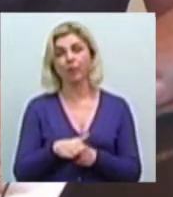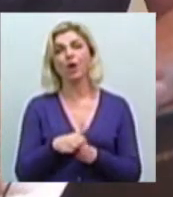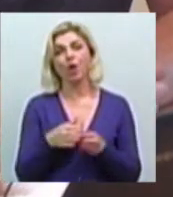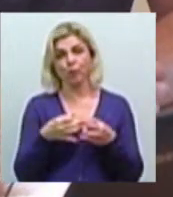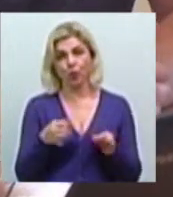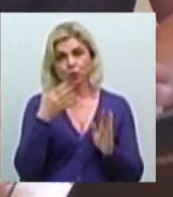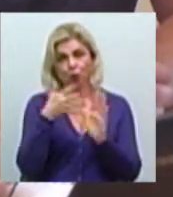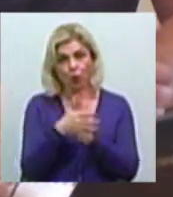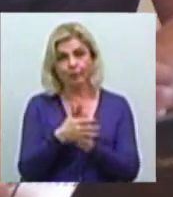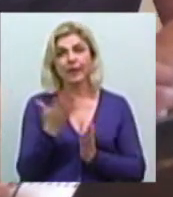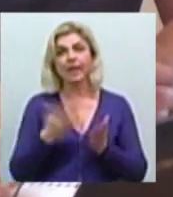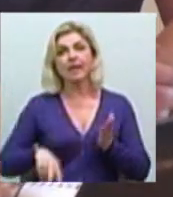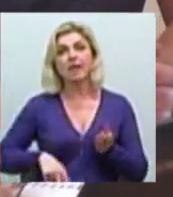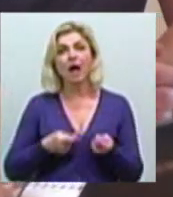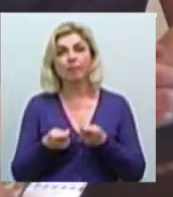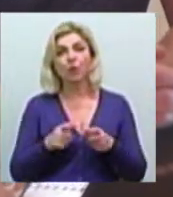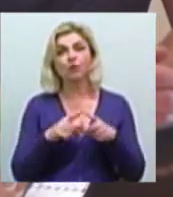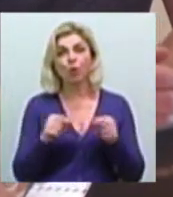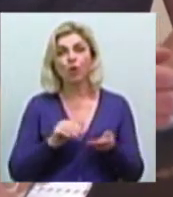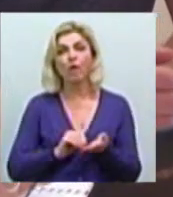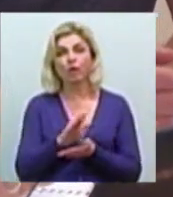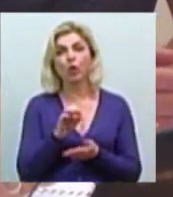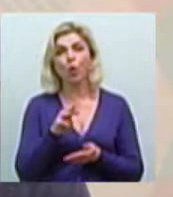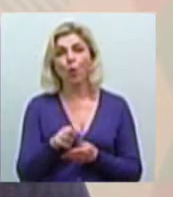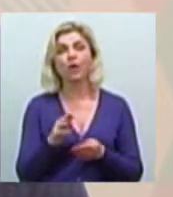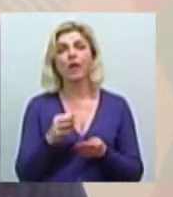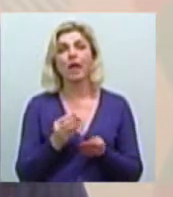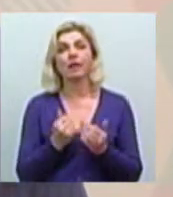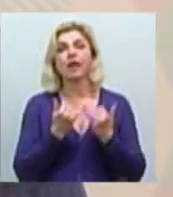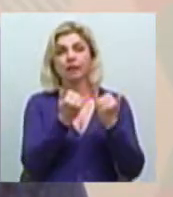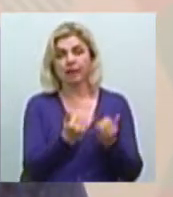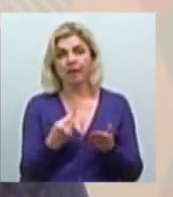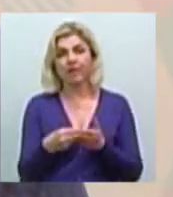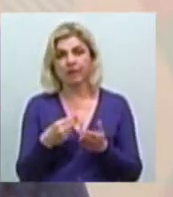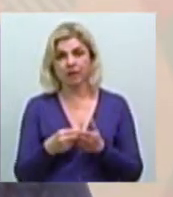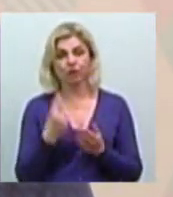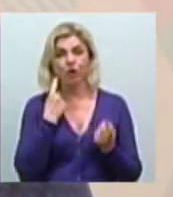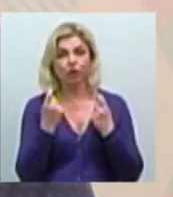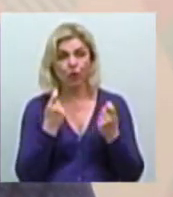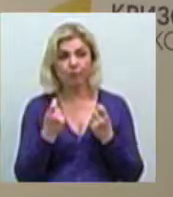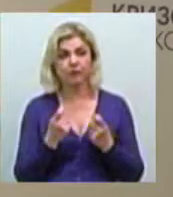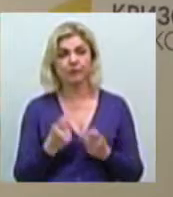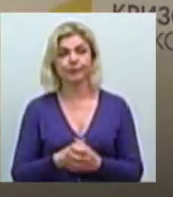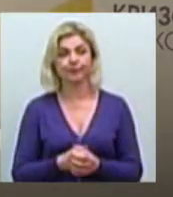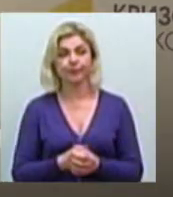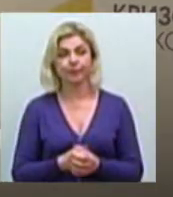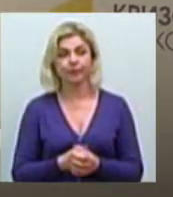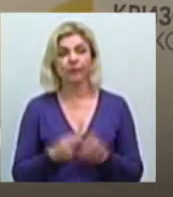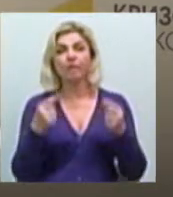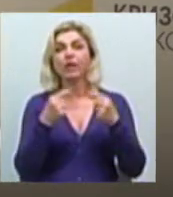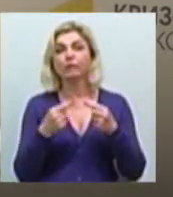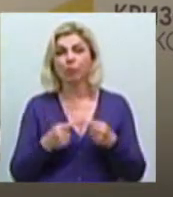якщо адміністрація школи відмовляється від надання фінансової інформації, вона може мати проблеми із законом. Відповідно